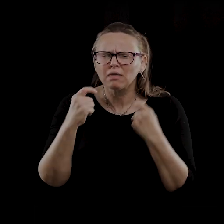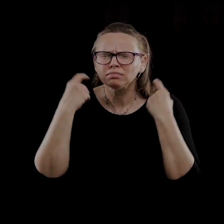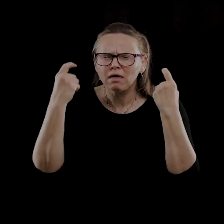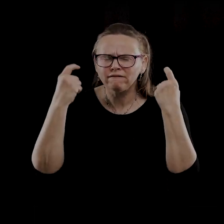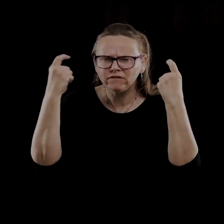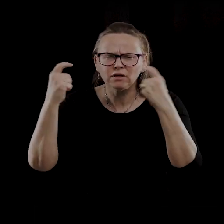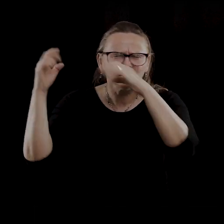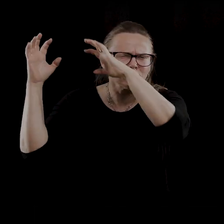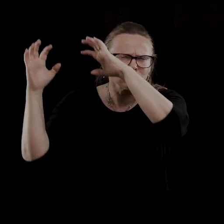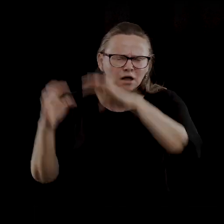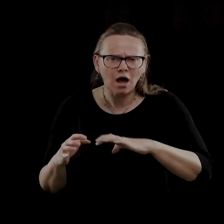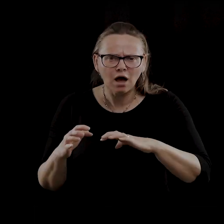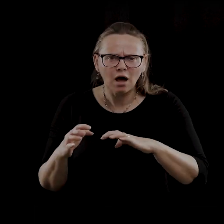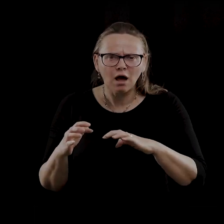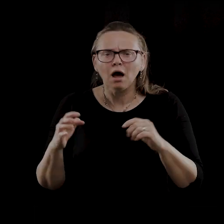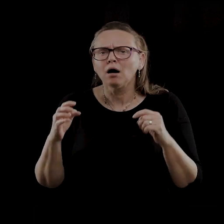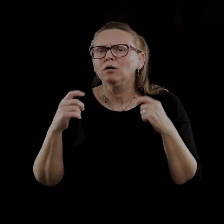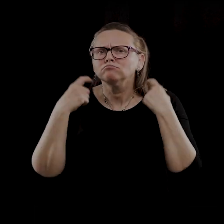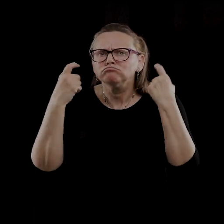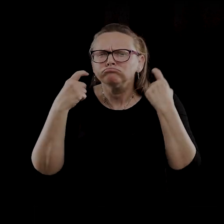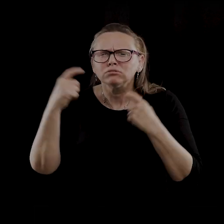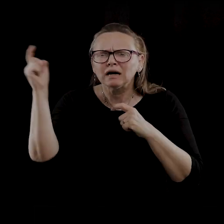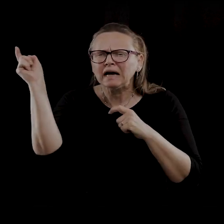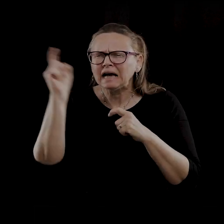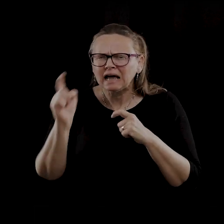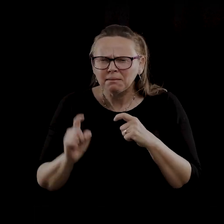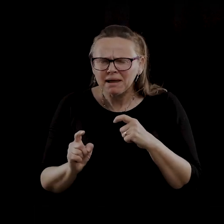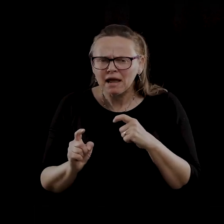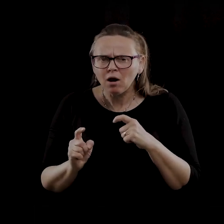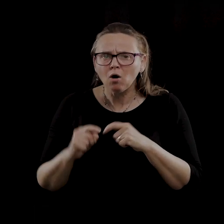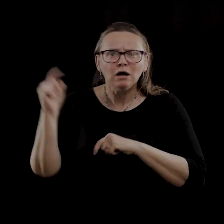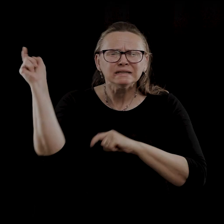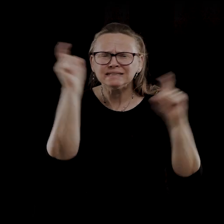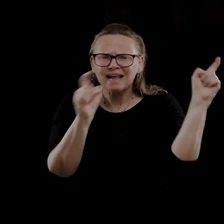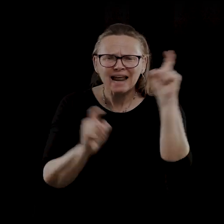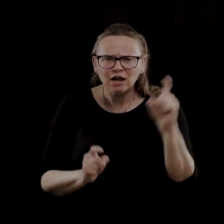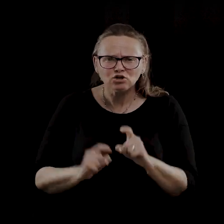Grmelo je in strele so švigale sem ter tja.